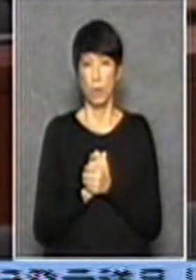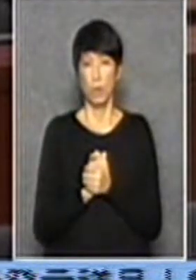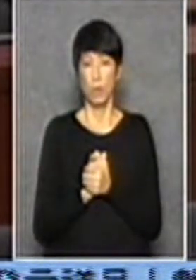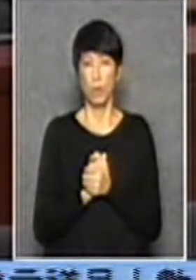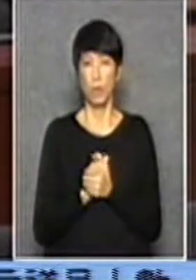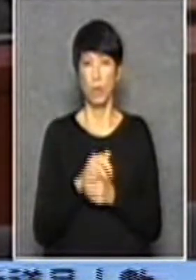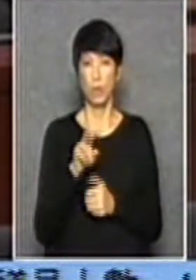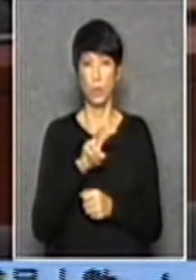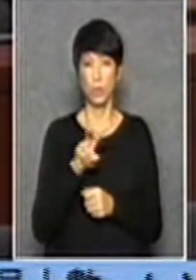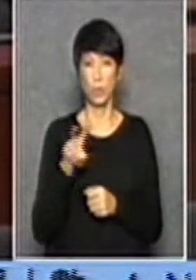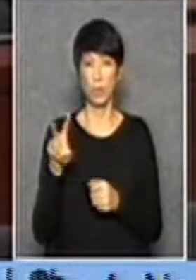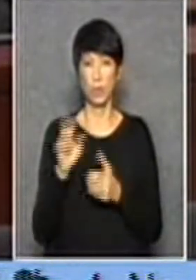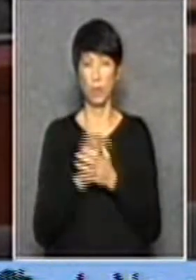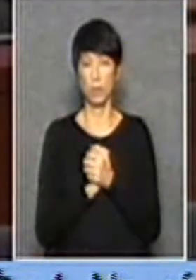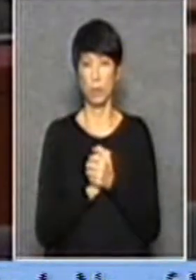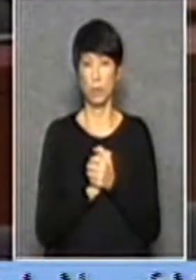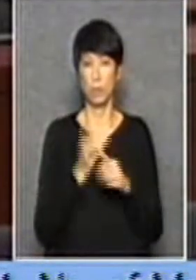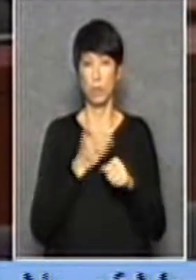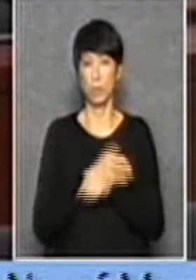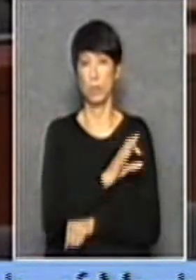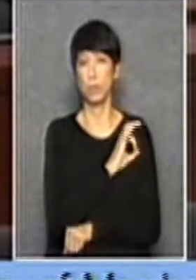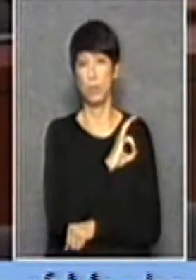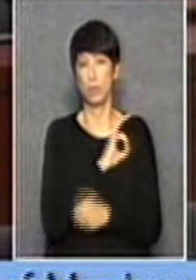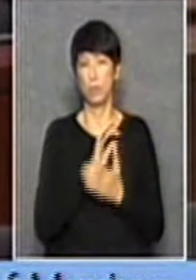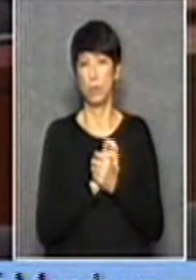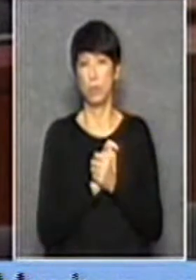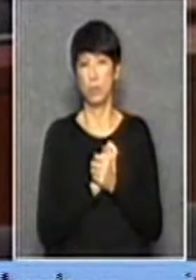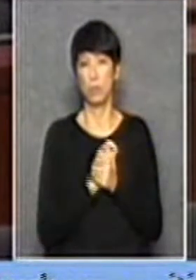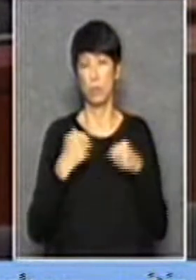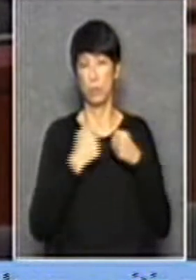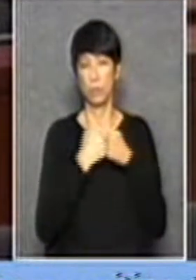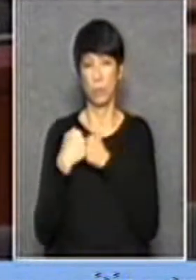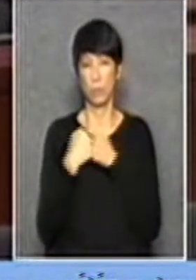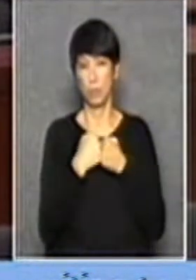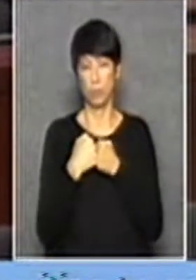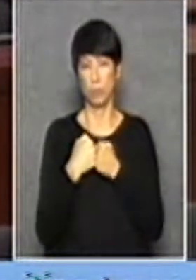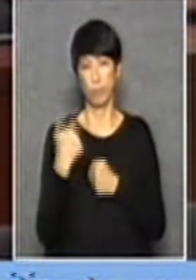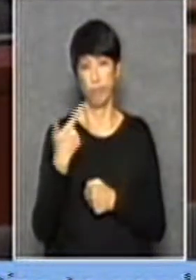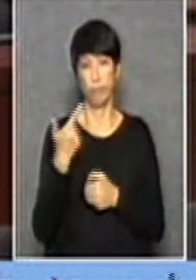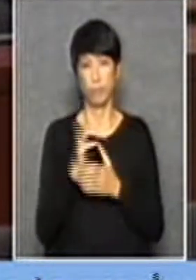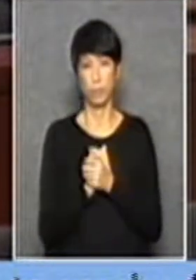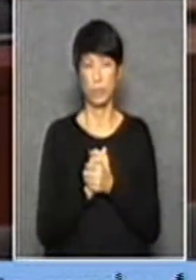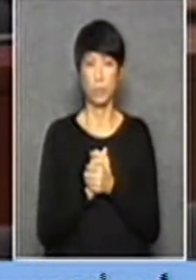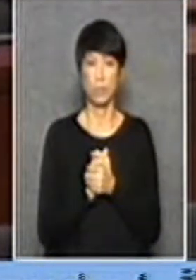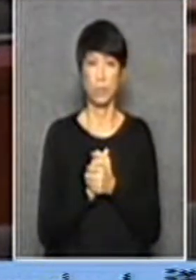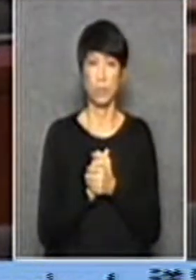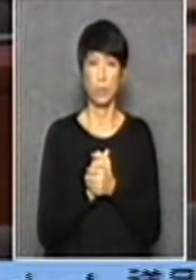發現原來社會是的競爭非常之大的，